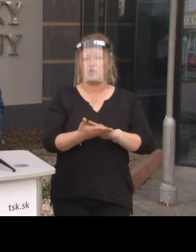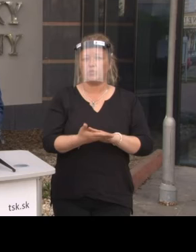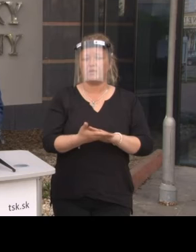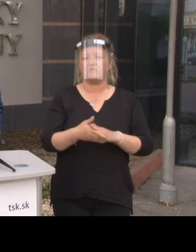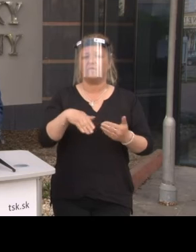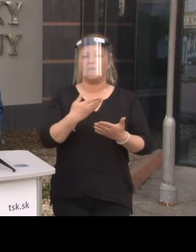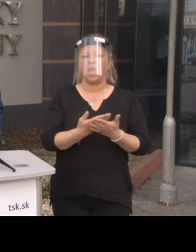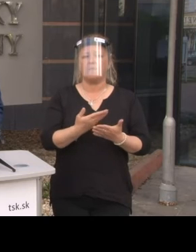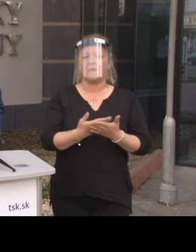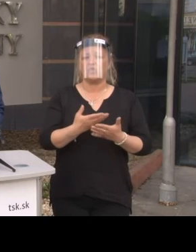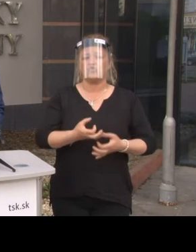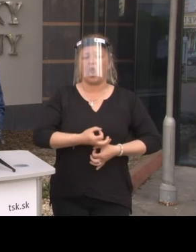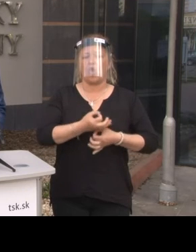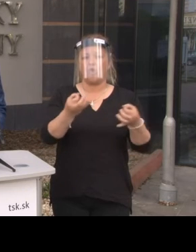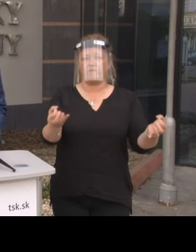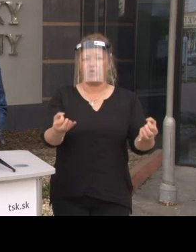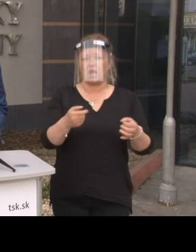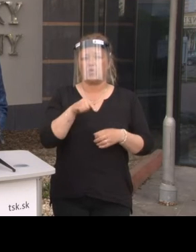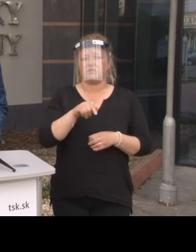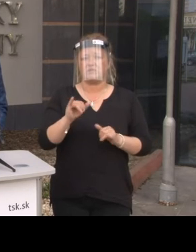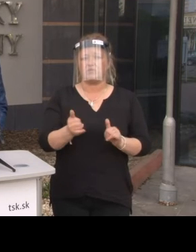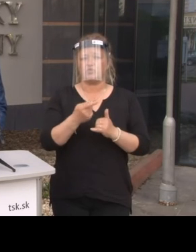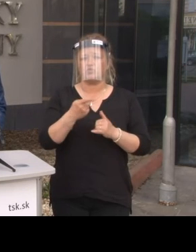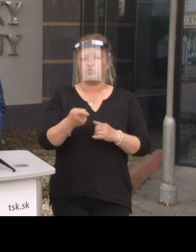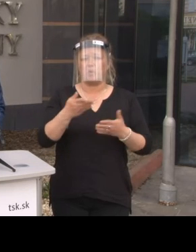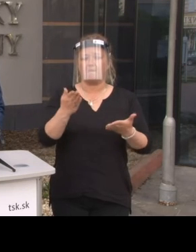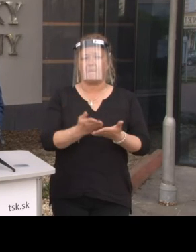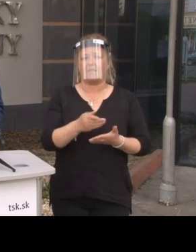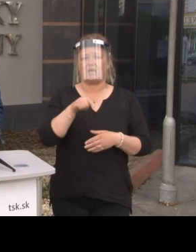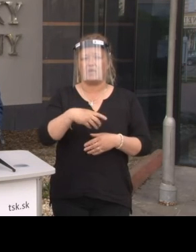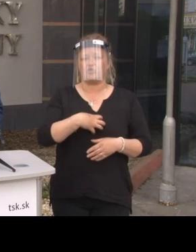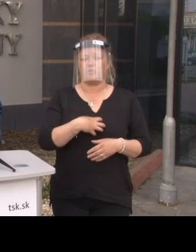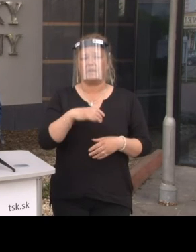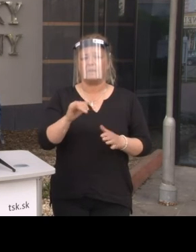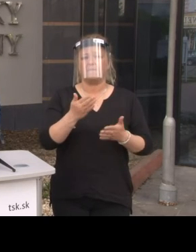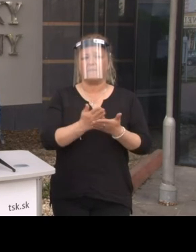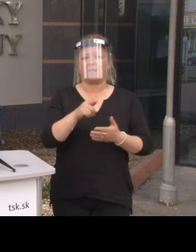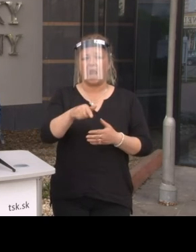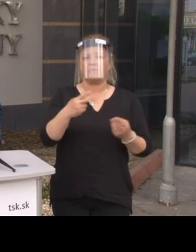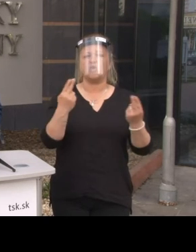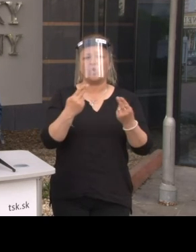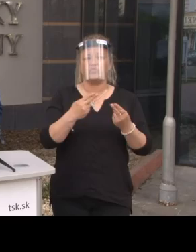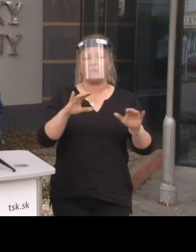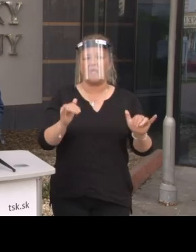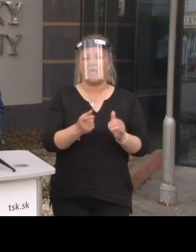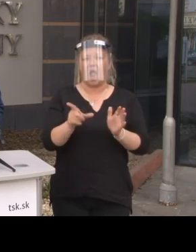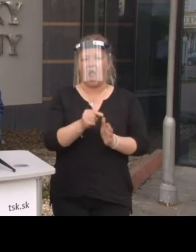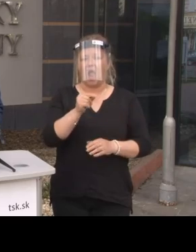pretože k otvorenosti župy patrí aj to, že chceme, aby tomuto rozumeli aj